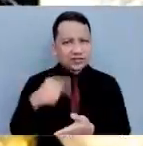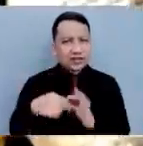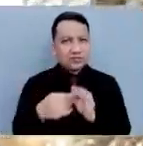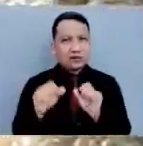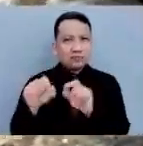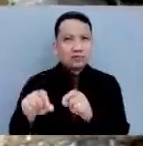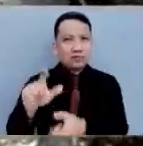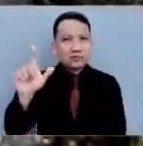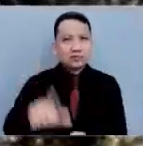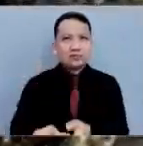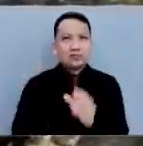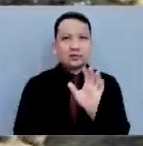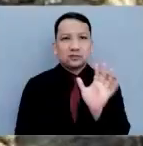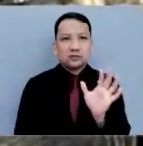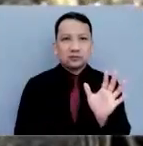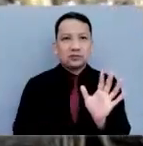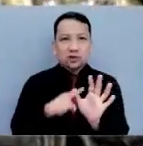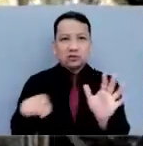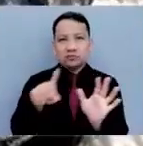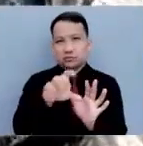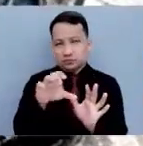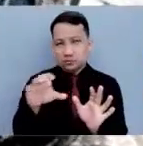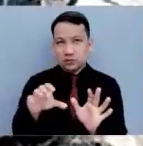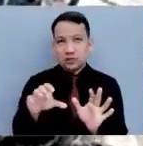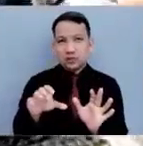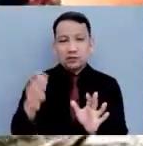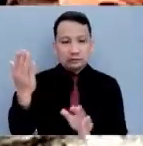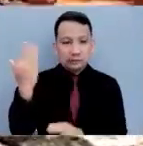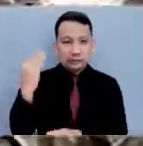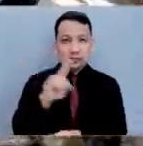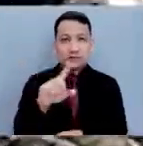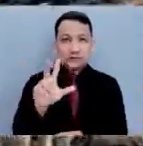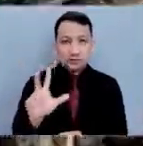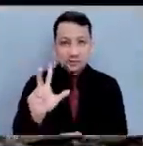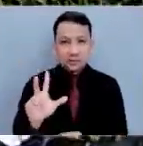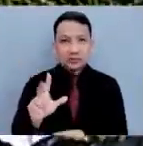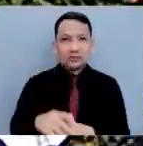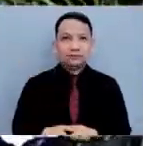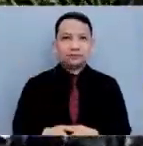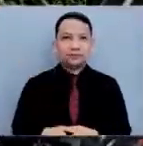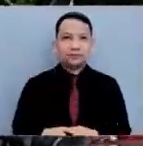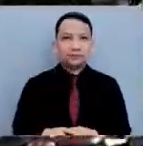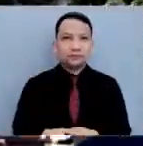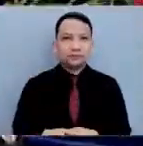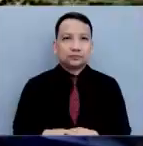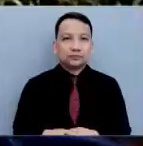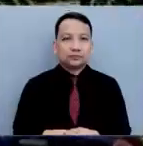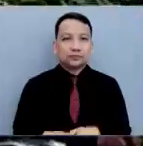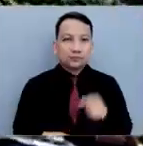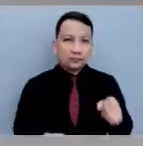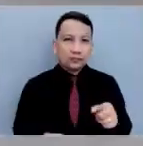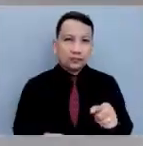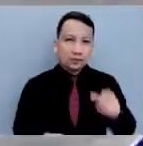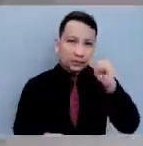itinitinda. Nasa 50 hanggang 100 piso na lang ang kilo nito kumpara sa dating 130 pesos. Okay na. Kaya itong si